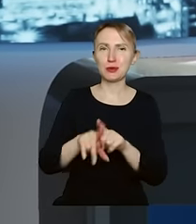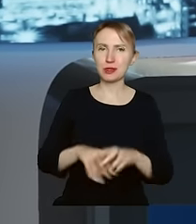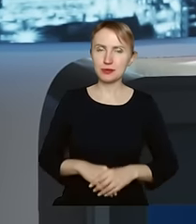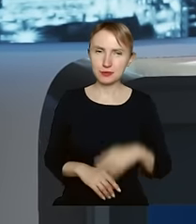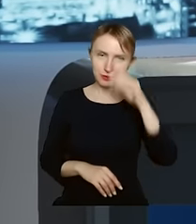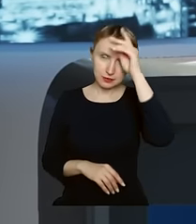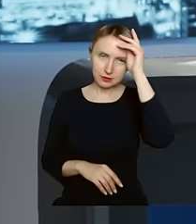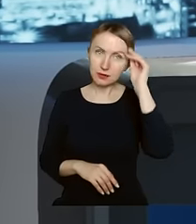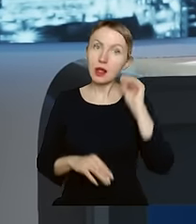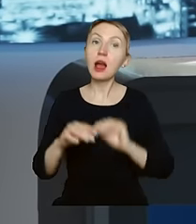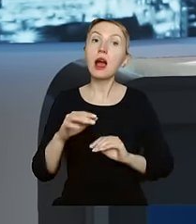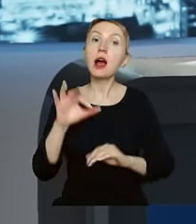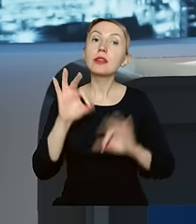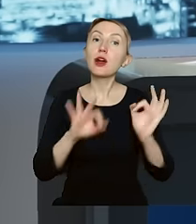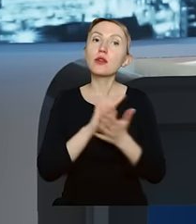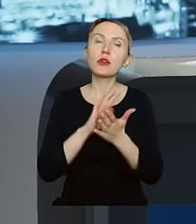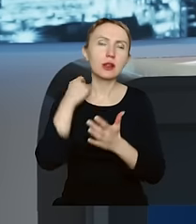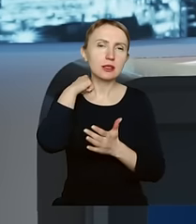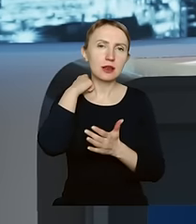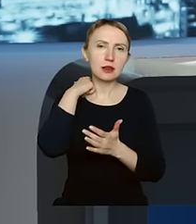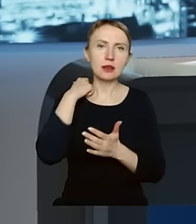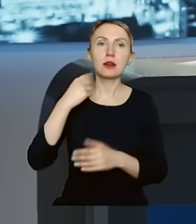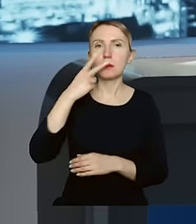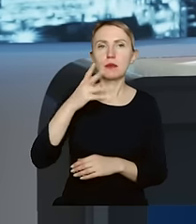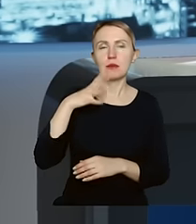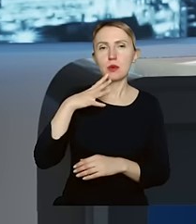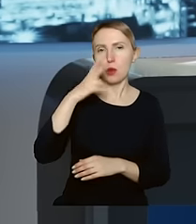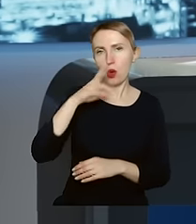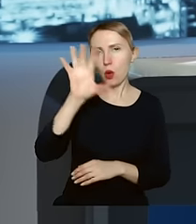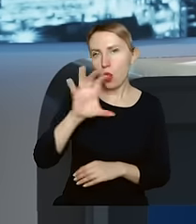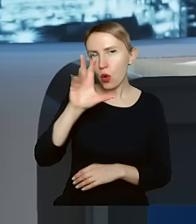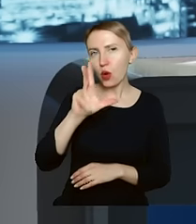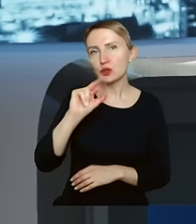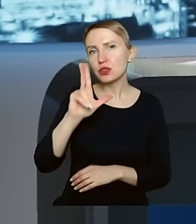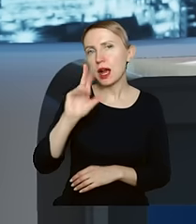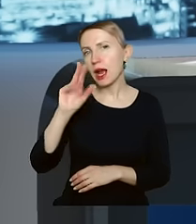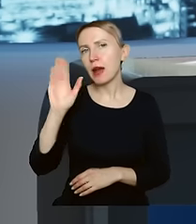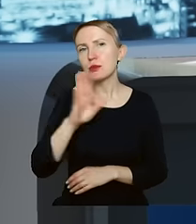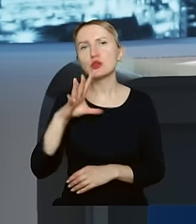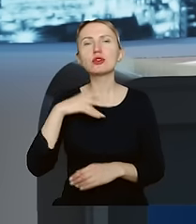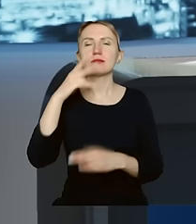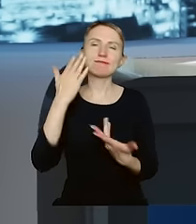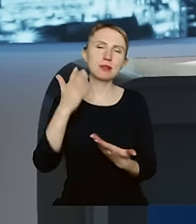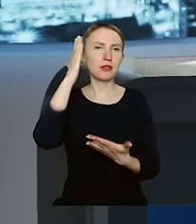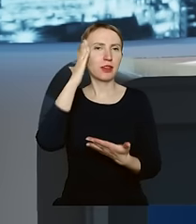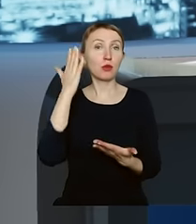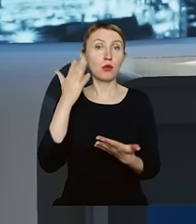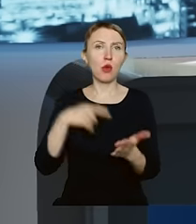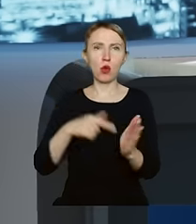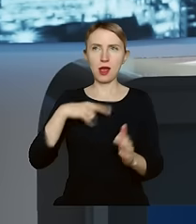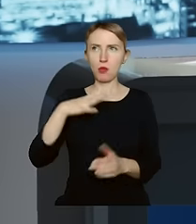jeszcze do tej konferencji, tak szybciutko, co oglądałem z Tygryskiem Kamyszem. No, to było do przewidzenia, że to i tak się dziwiłem,